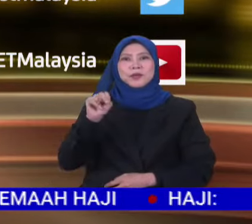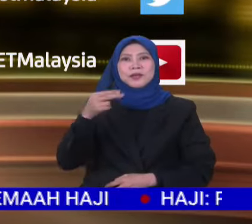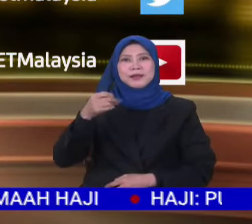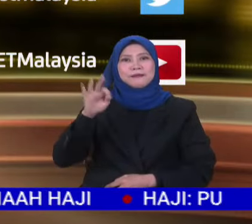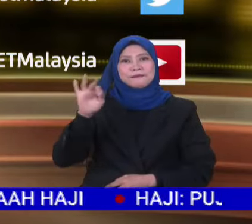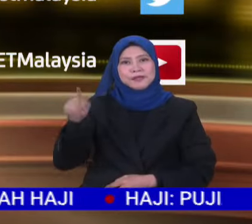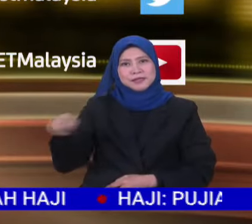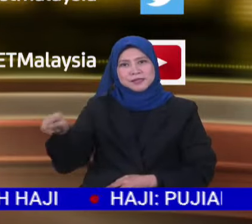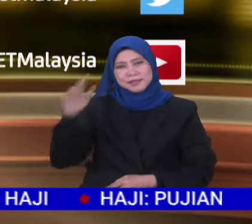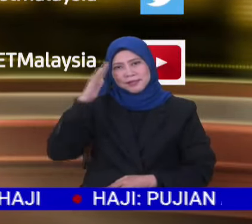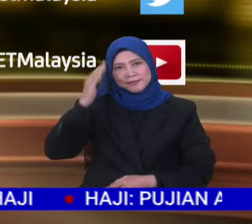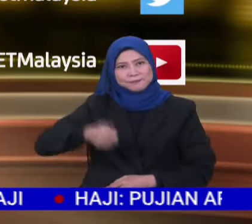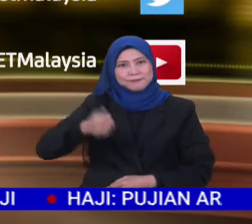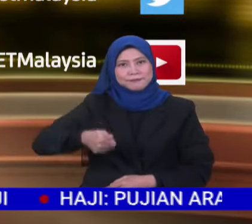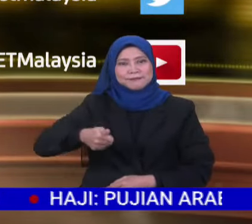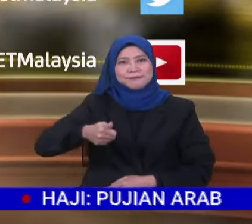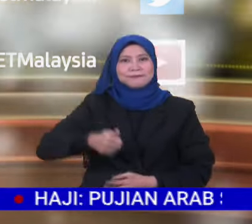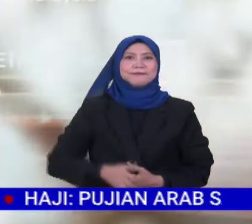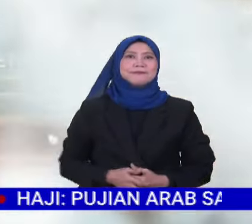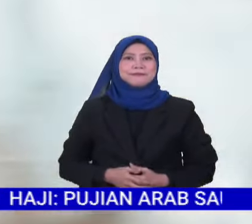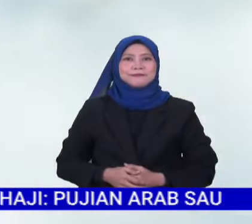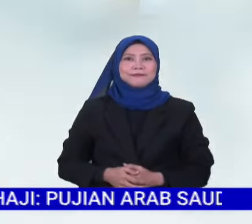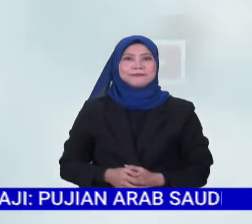Assalamualaikum dan salam sejahtera